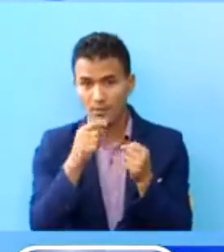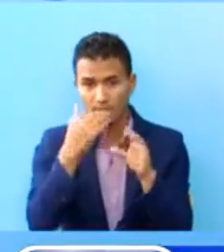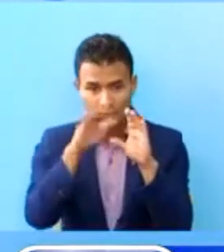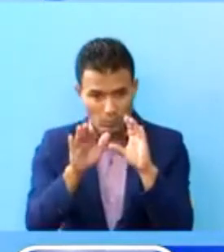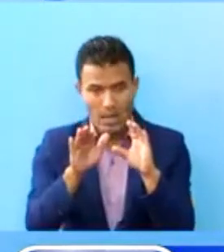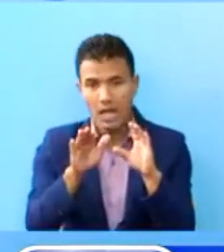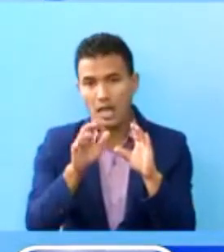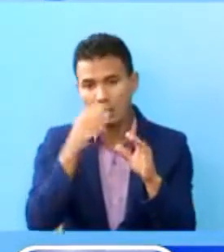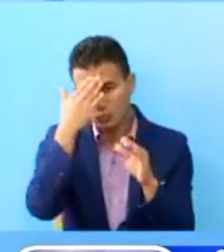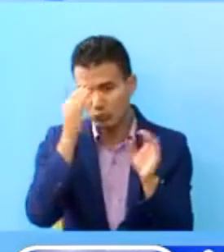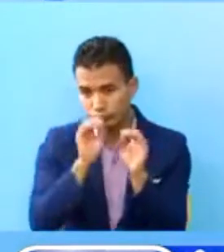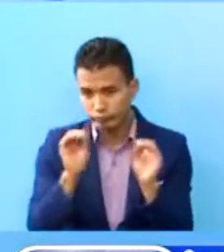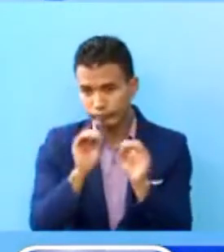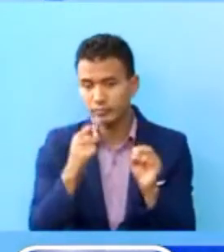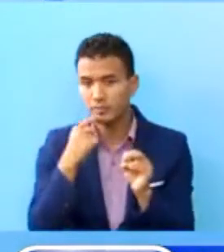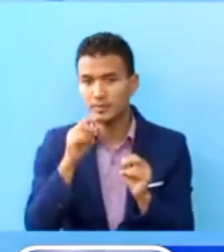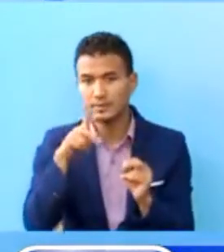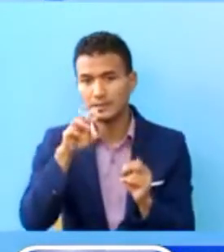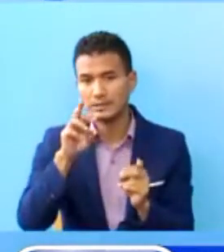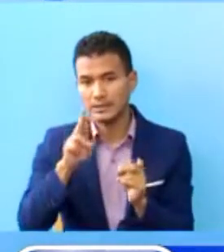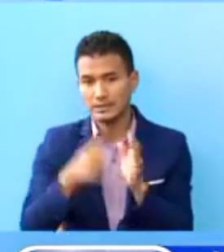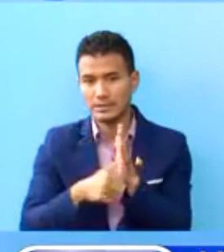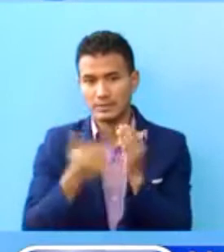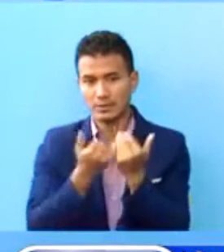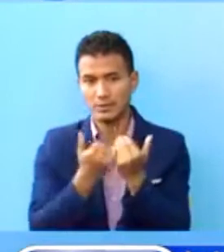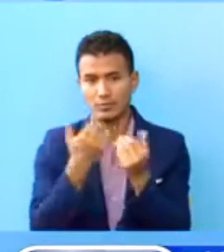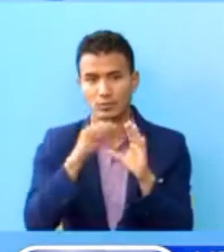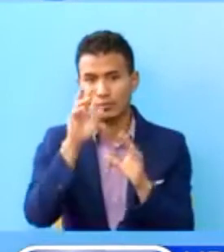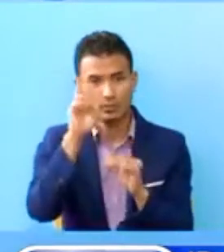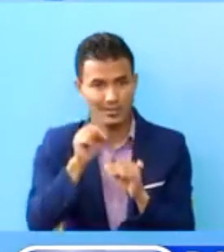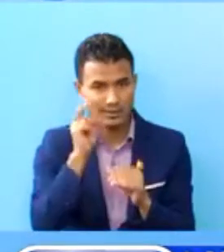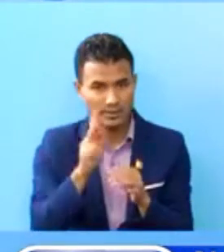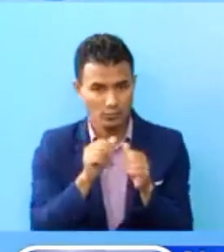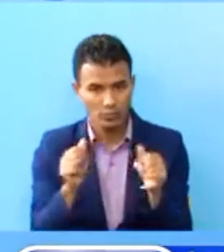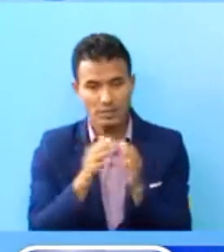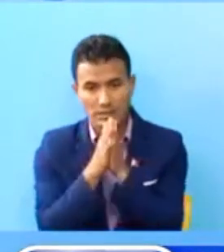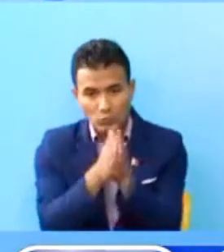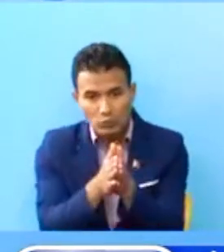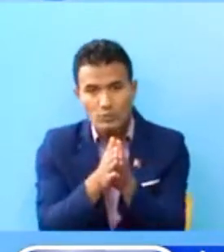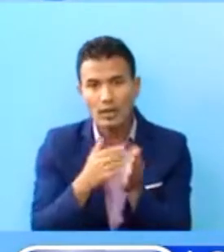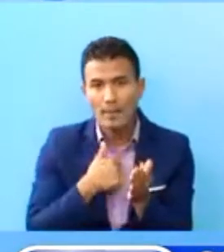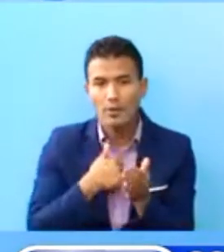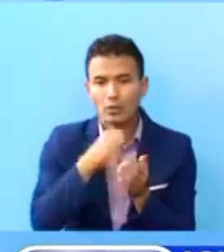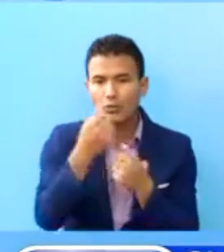पठाउँदा यो रोग छैन भनेर आरटिपिसिआर टेस्ट गरेर पठाउनु पर्ने, त्यही अनुसारको रिक्वेस्ट हामीले गल्फ देशका